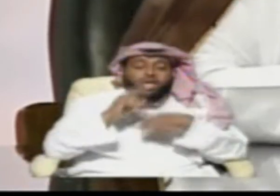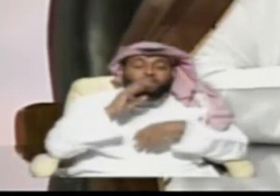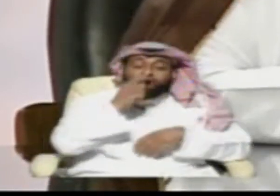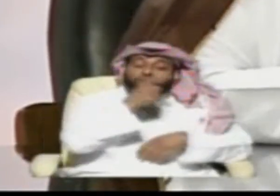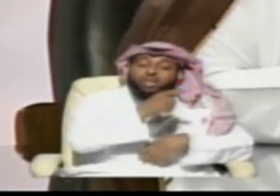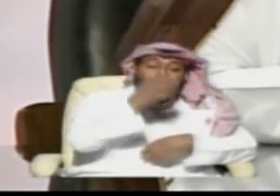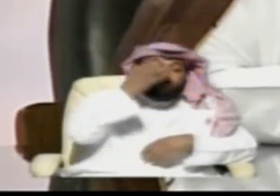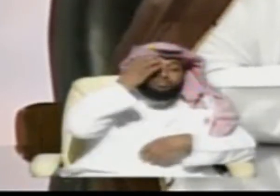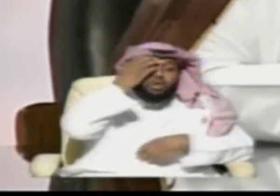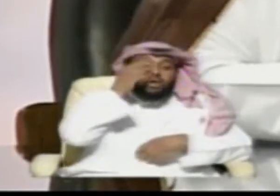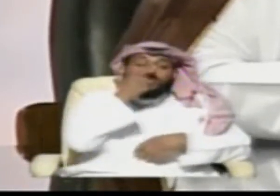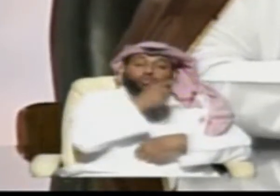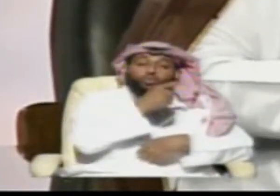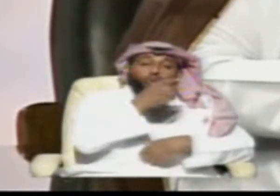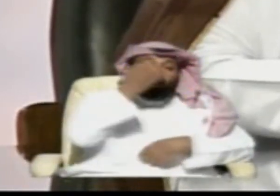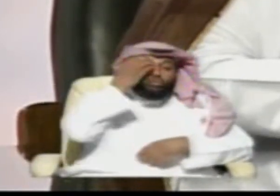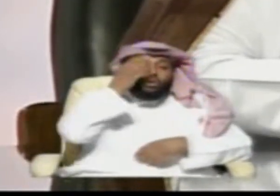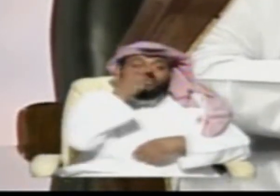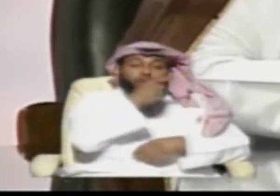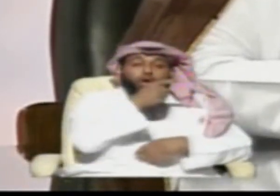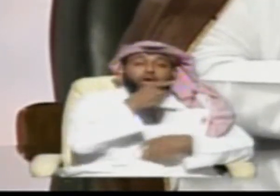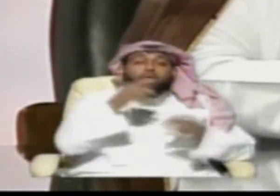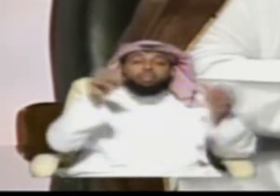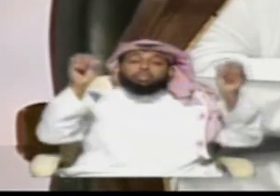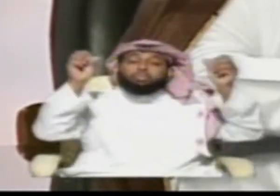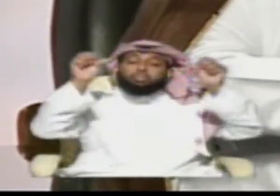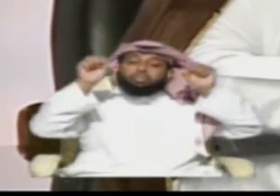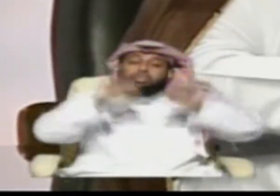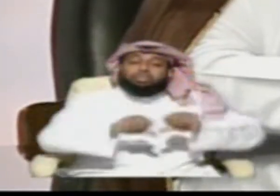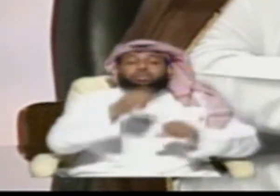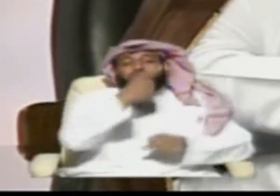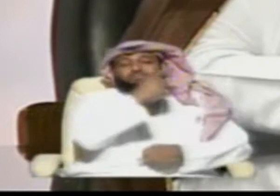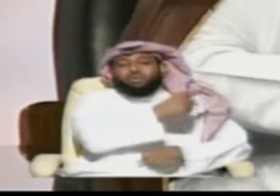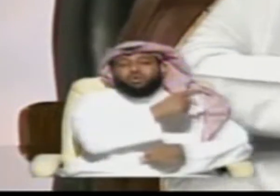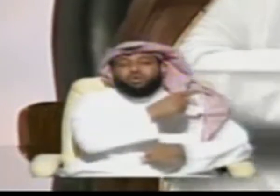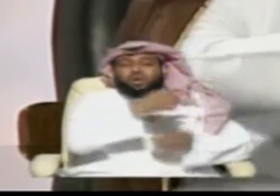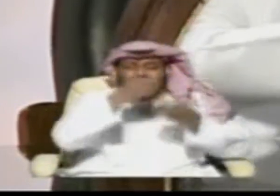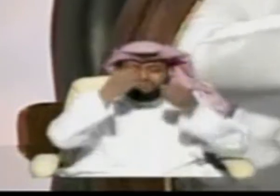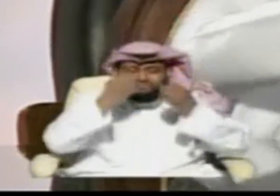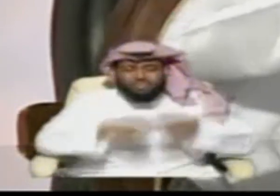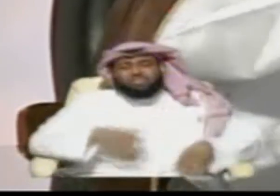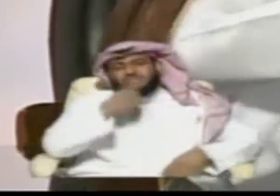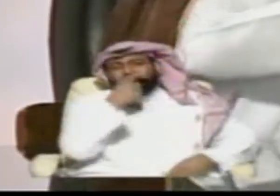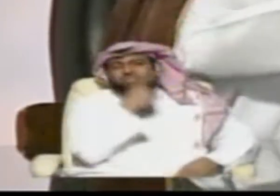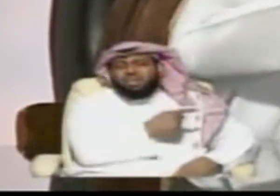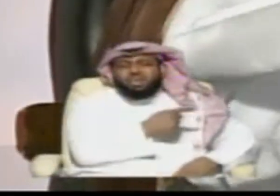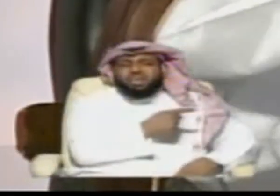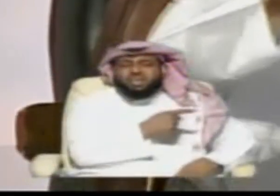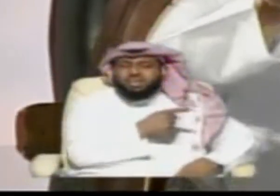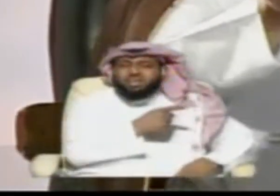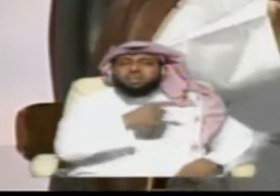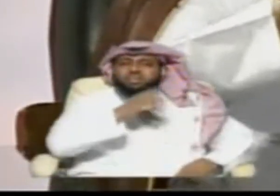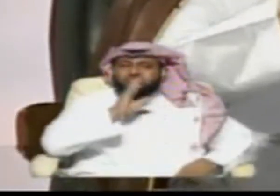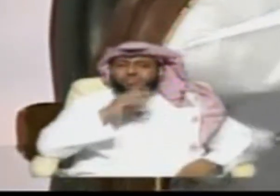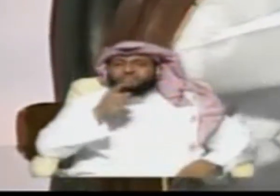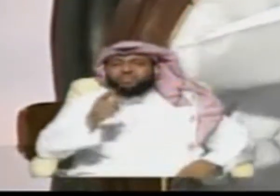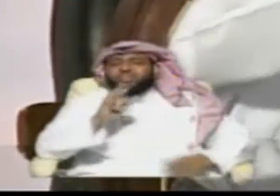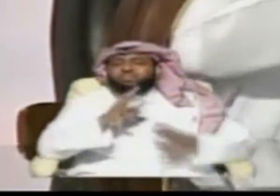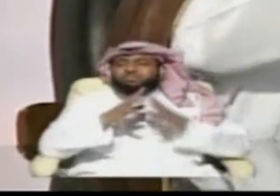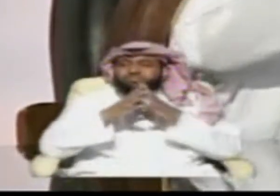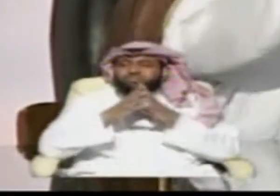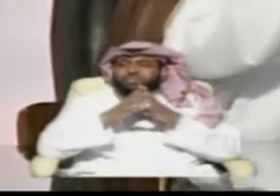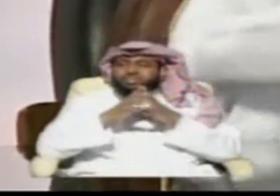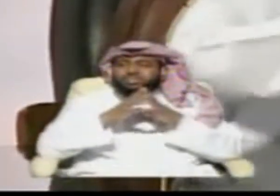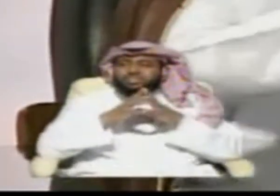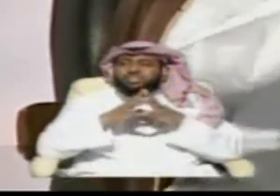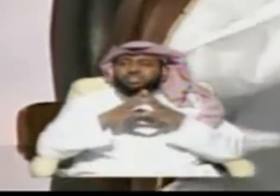هذه المنطقة، صحيح. ولذلك تشاهد الآن أن الموقف كأنه توقف في كل مناطق الصراع، كأنه